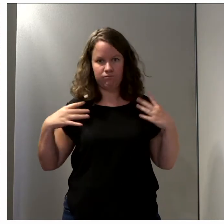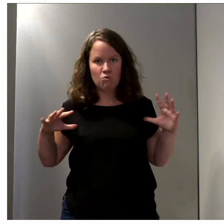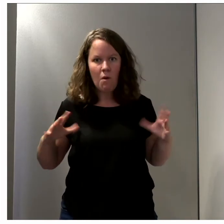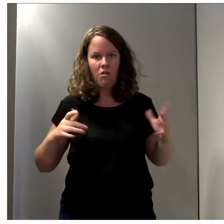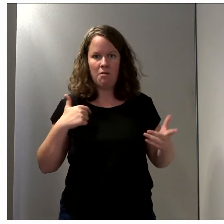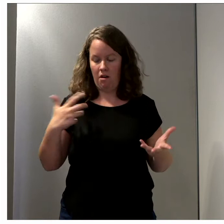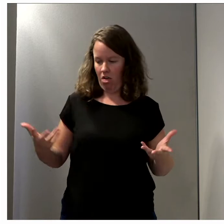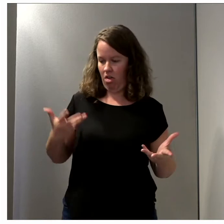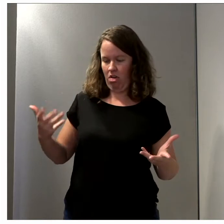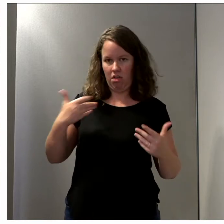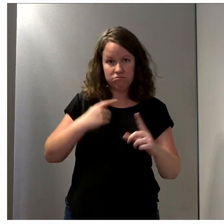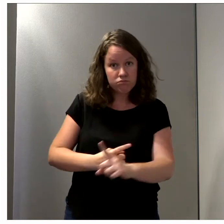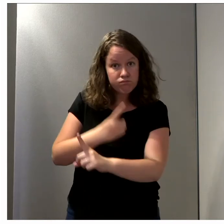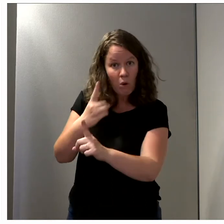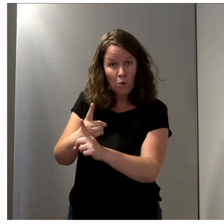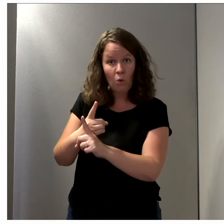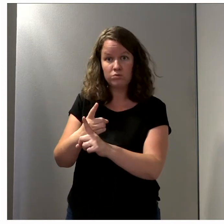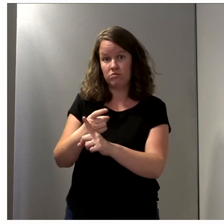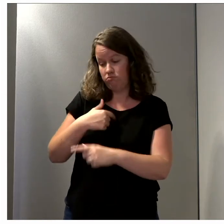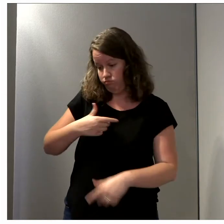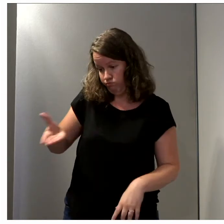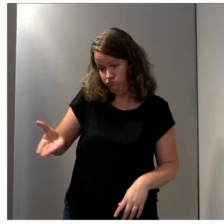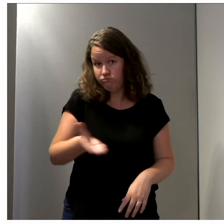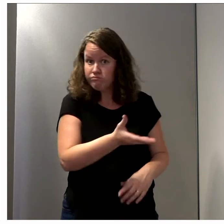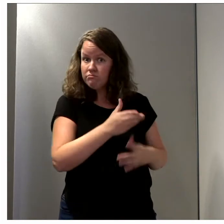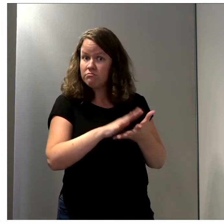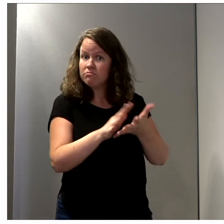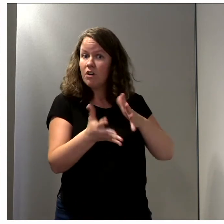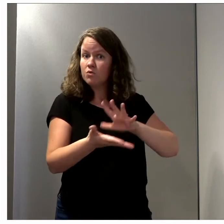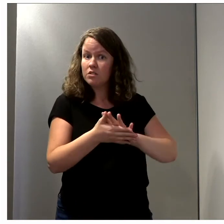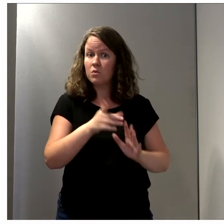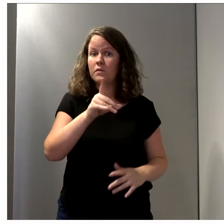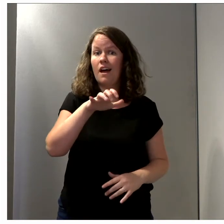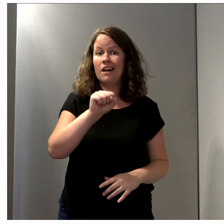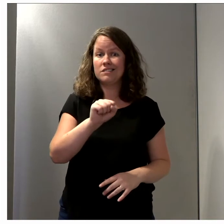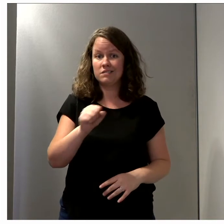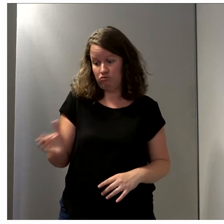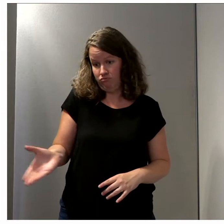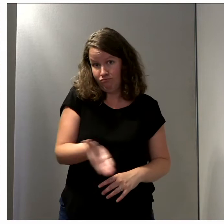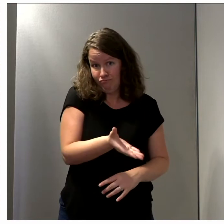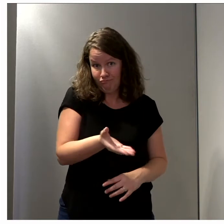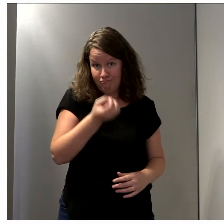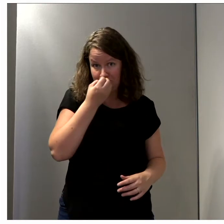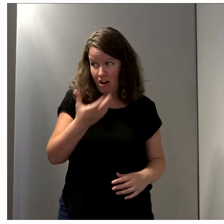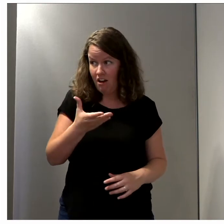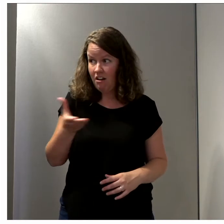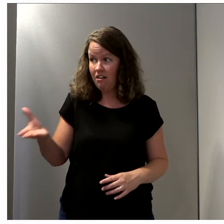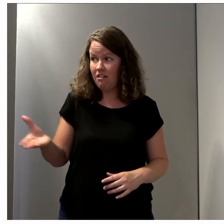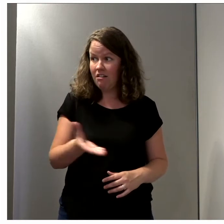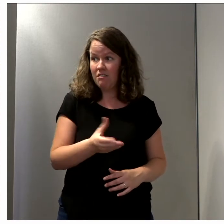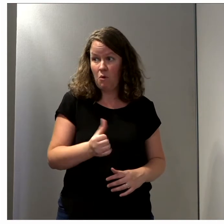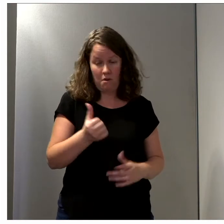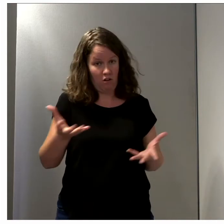bien que je l'ai amené à l'association d'Aïs, là, c'est le premier là, que j'ai